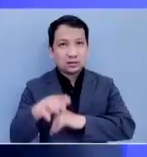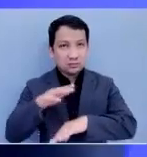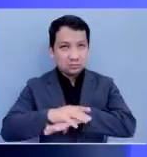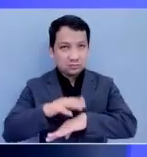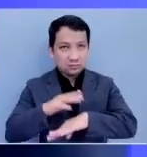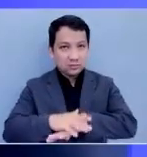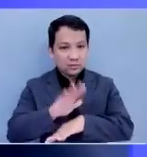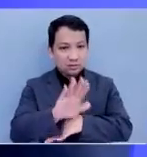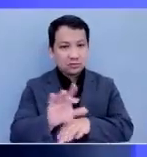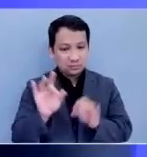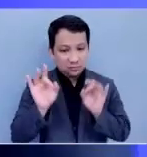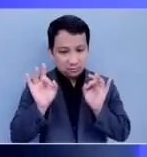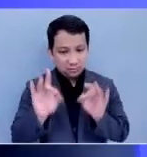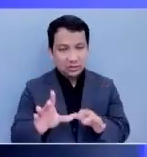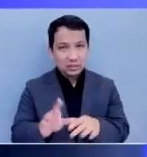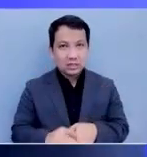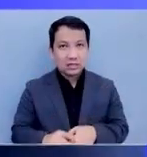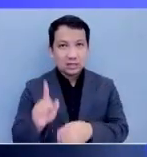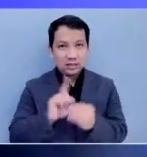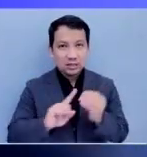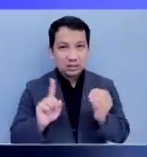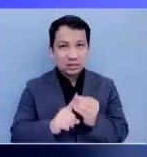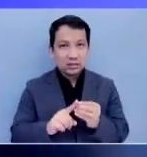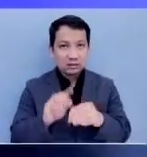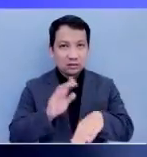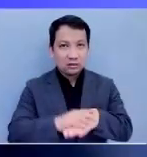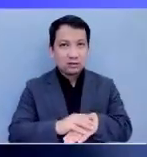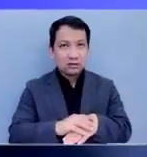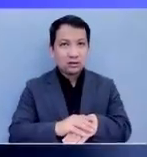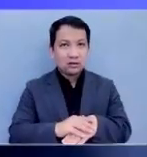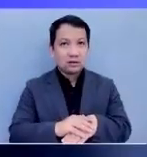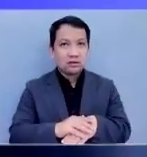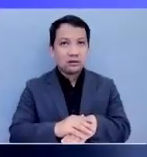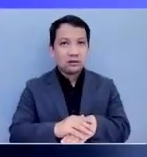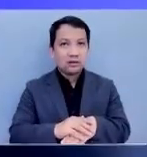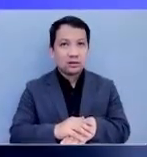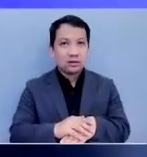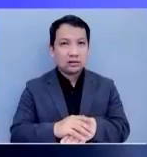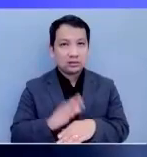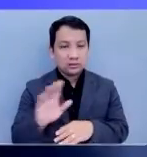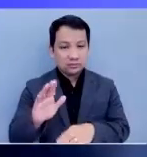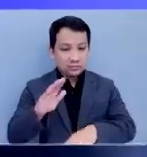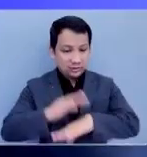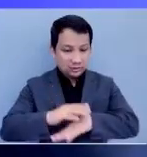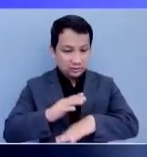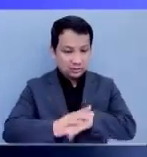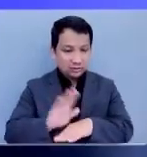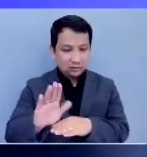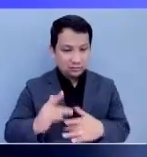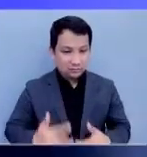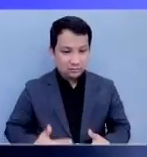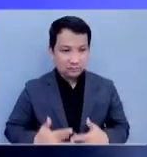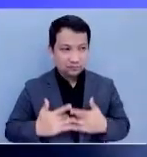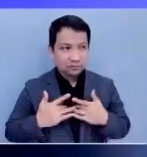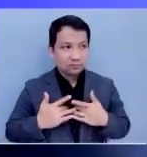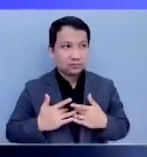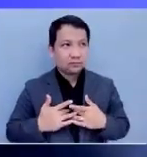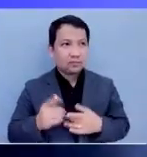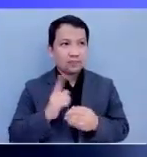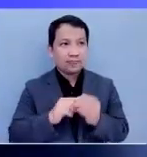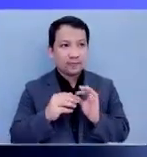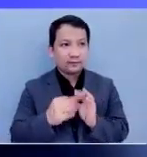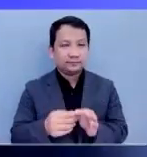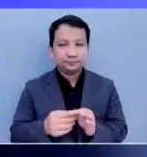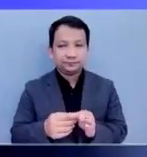iyong buhay. Ang ginamit na salita ng batas ay imminent threat to your life. So, hindi pwedeng gamitin depensa